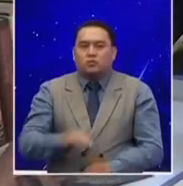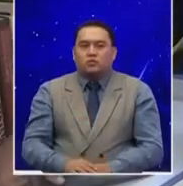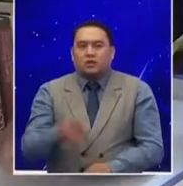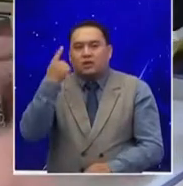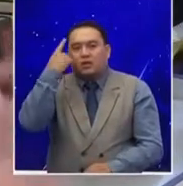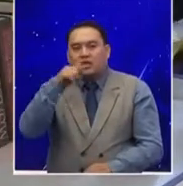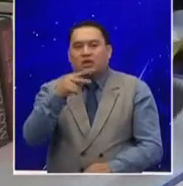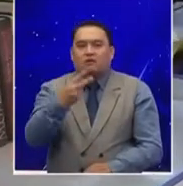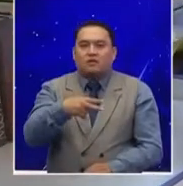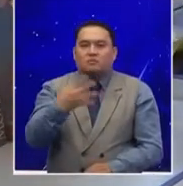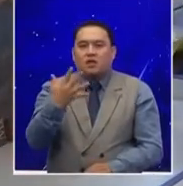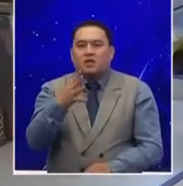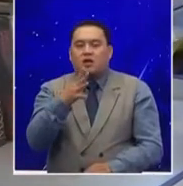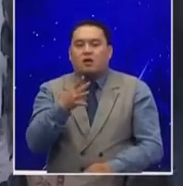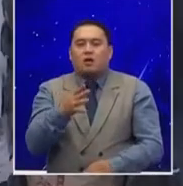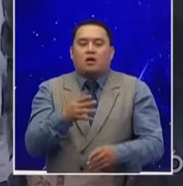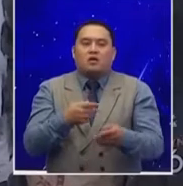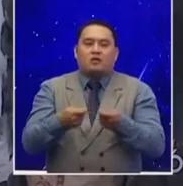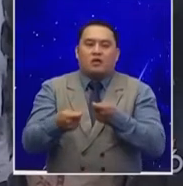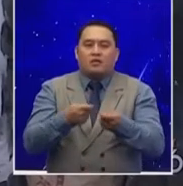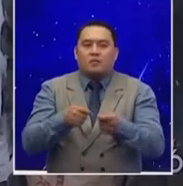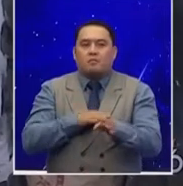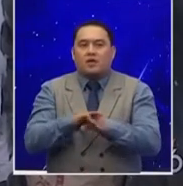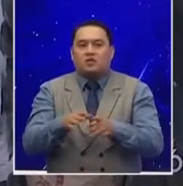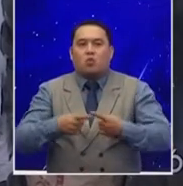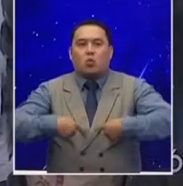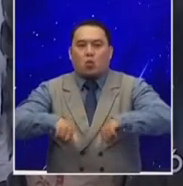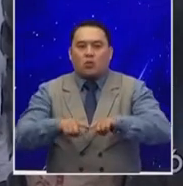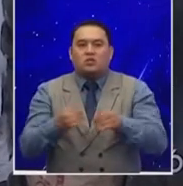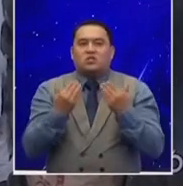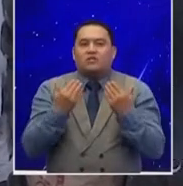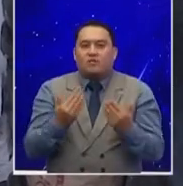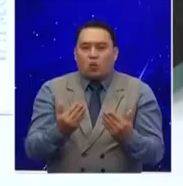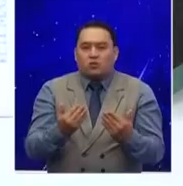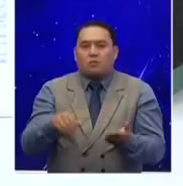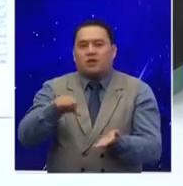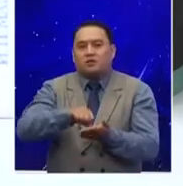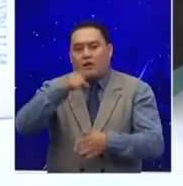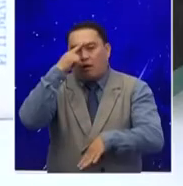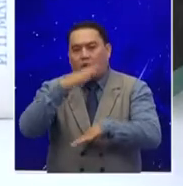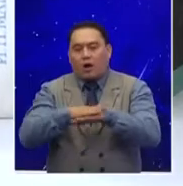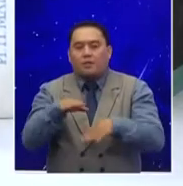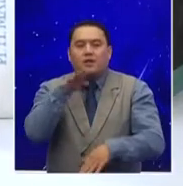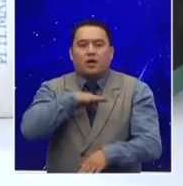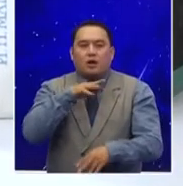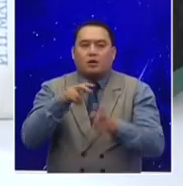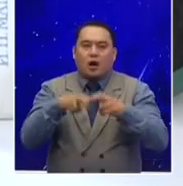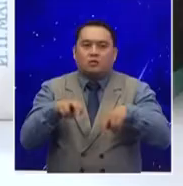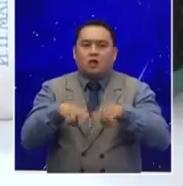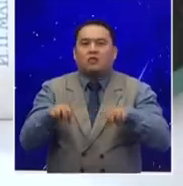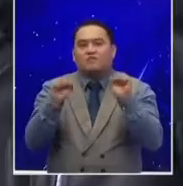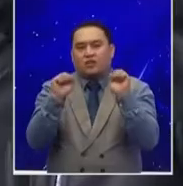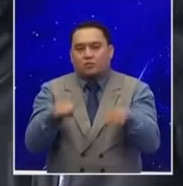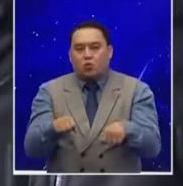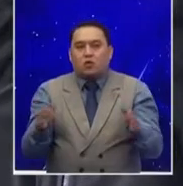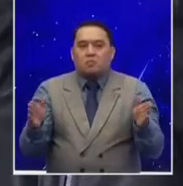Инициативу 25-летнего блогера одобрили и в местном исполнительном органе. В настоящий момент представители акимата Текели рассматривают возможность